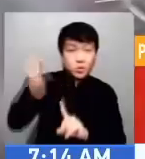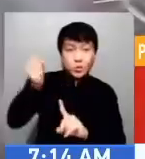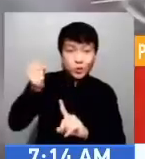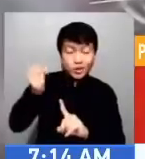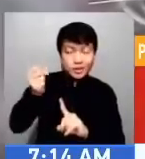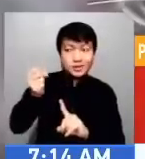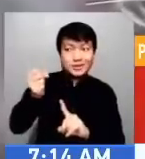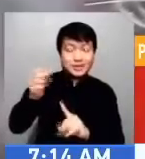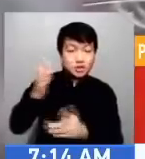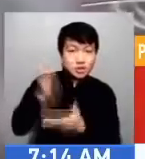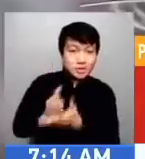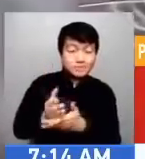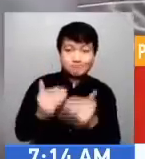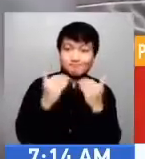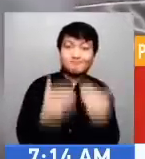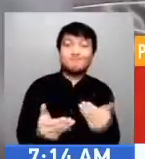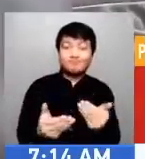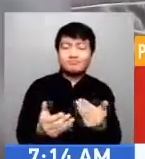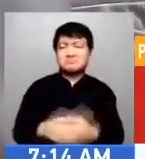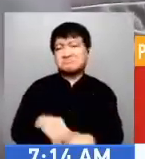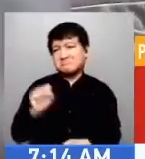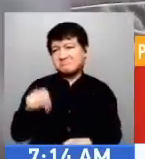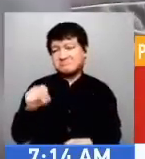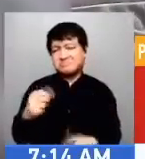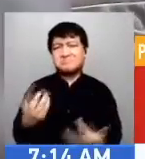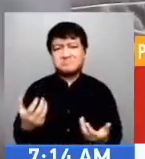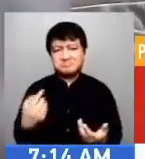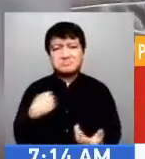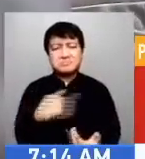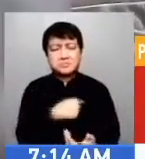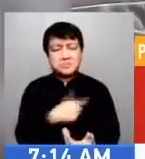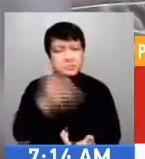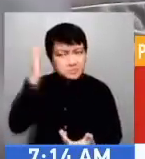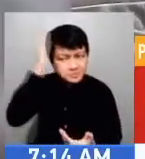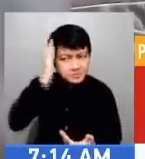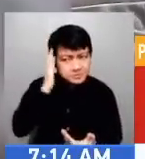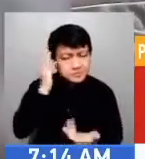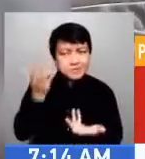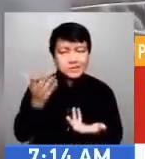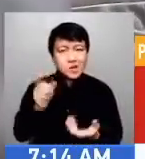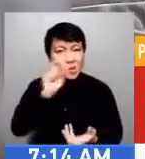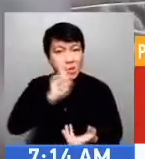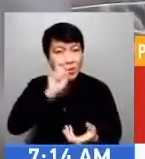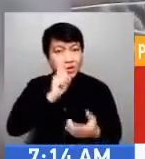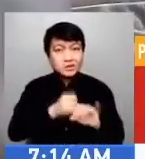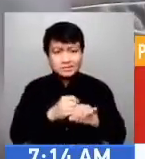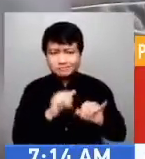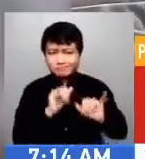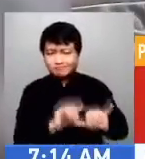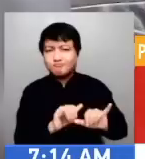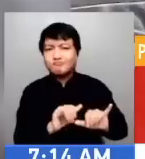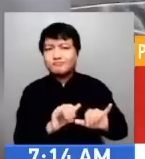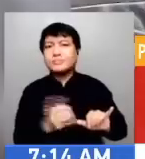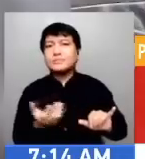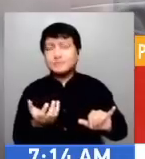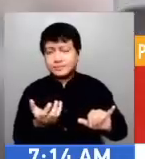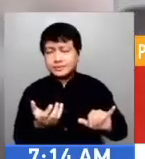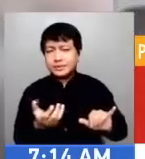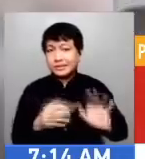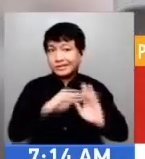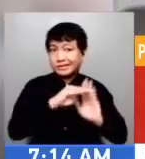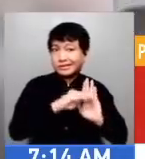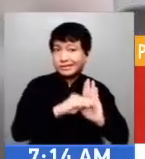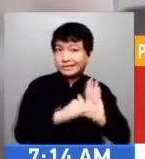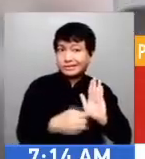pupuntahan, kundi tumigil dahil yung hiling namin na manatili po yung aming sasakyan, at kung yung guidelines po, katulad naman po sa